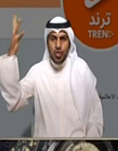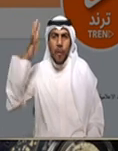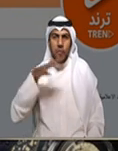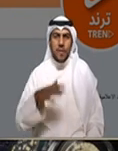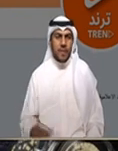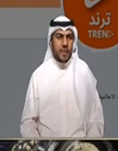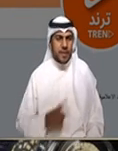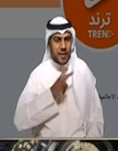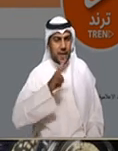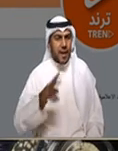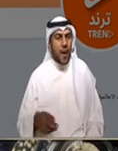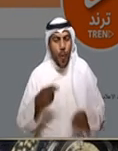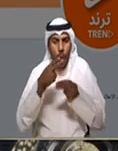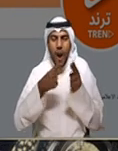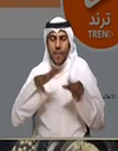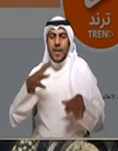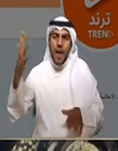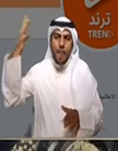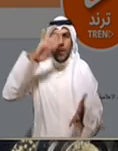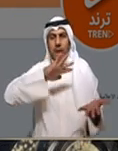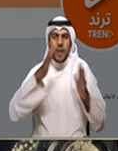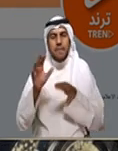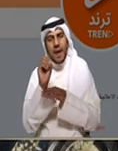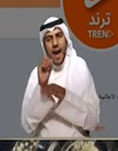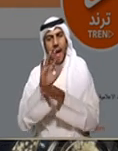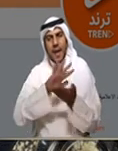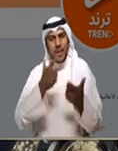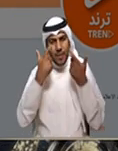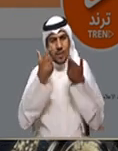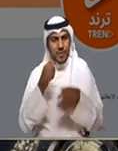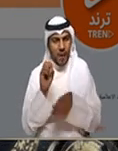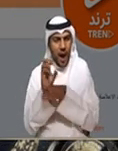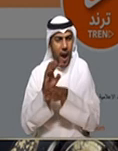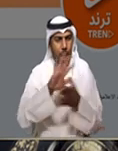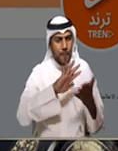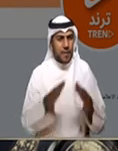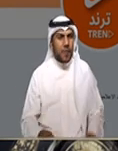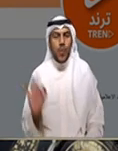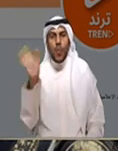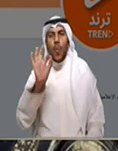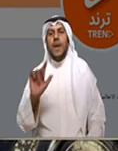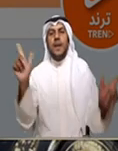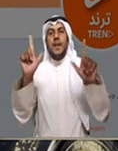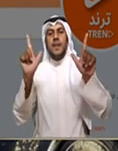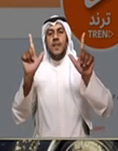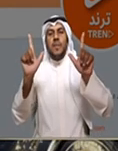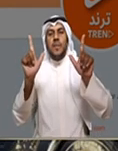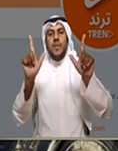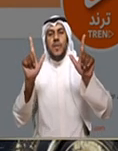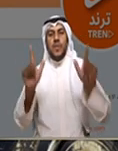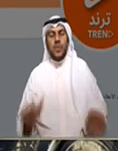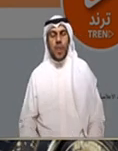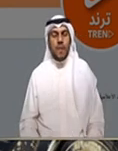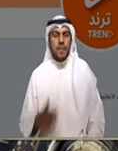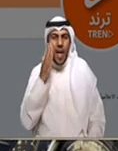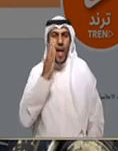العالية المتفرقة على بعض المناطق. نتمنى منكم أخذ الحيطة والحذر، وأيضا وضع الكريم الواقي من الشمس، خاصة اللي